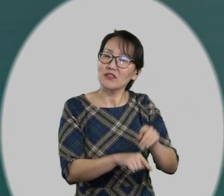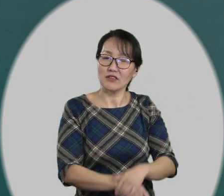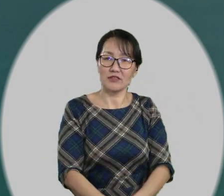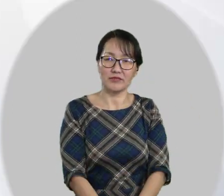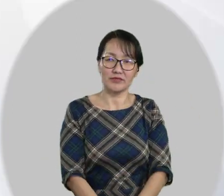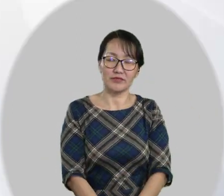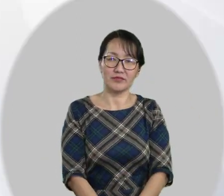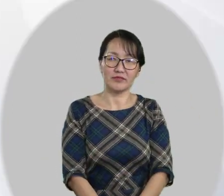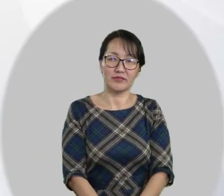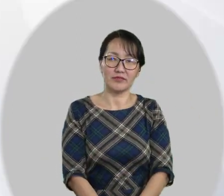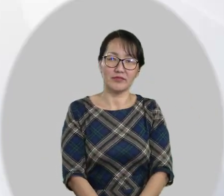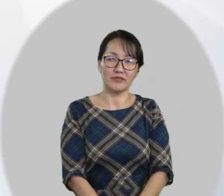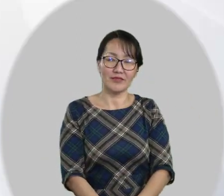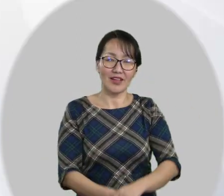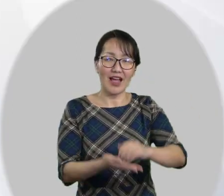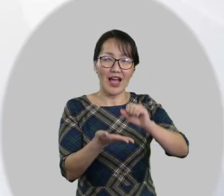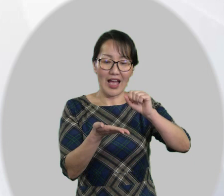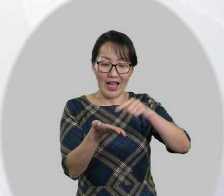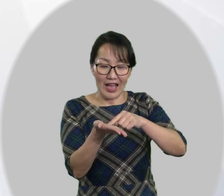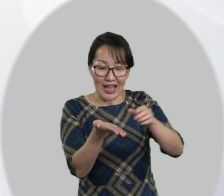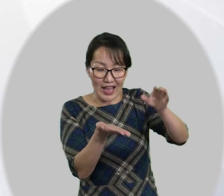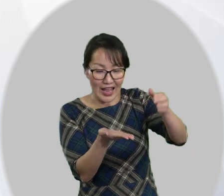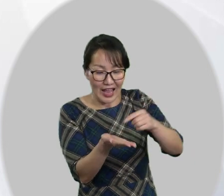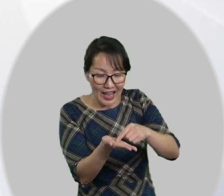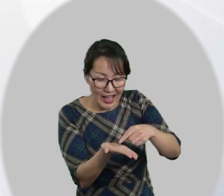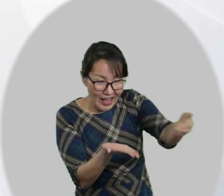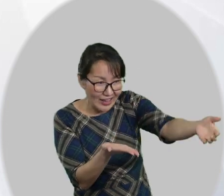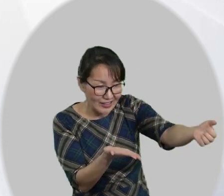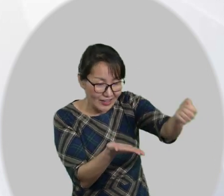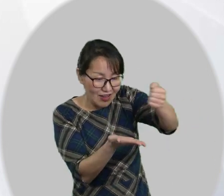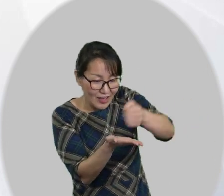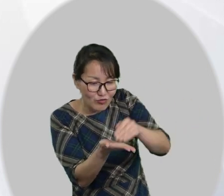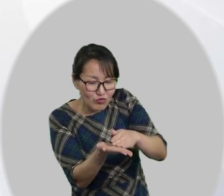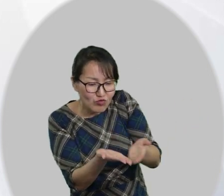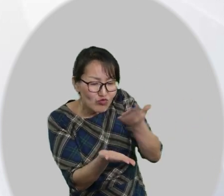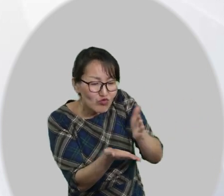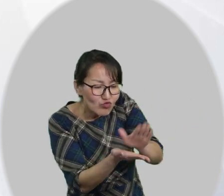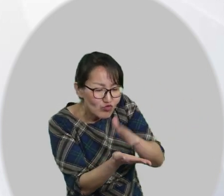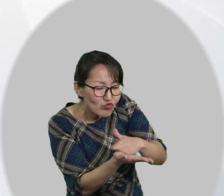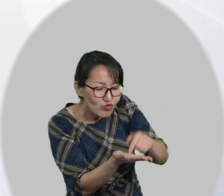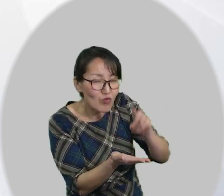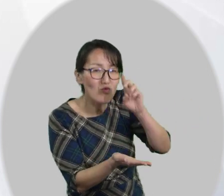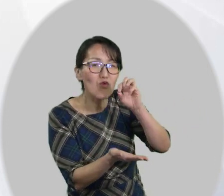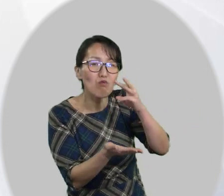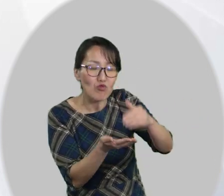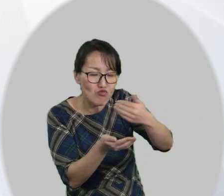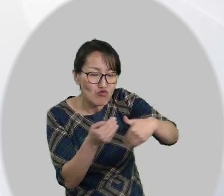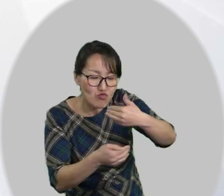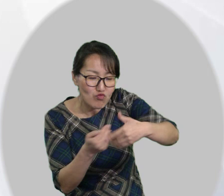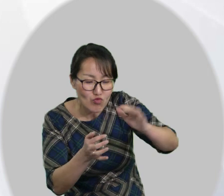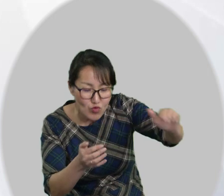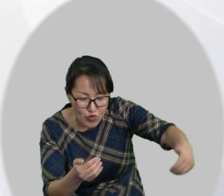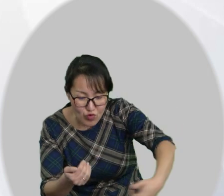За энэ алган дээрээ бөмбрүүлэн өсгсөн гэдэгтээ бол ижил утгатай юм байна. Ээж минь намайг алган